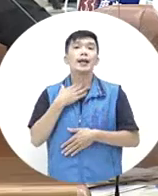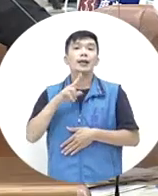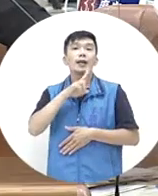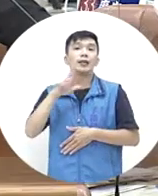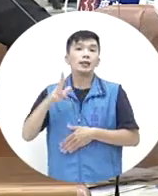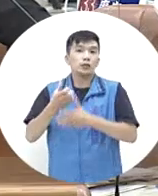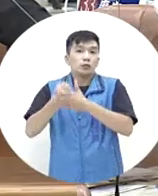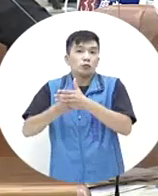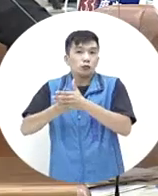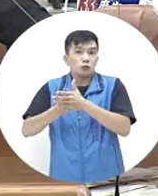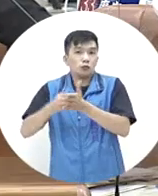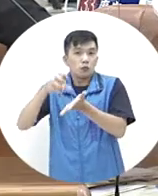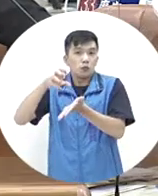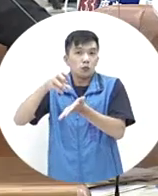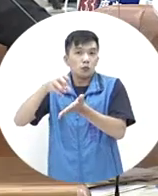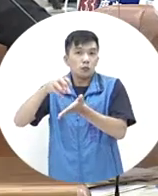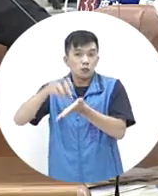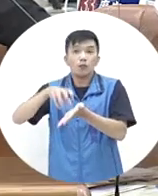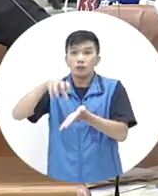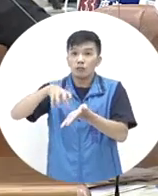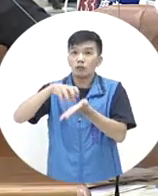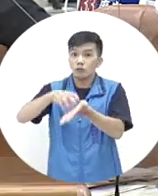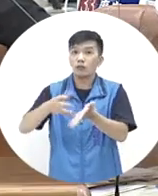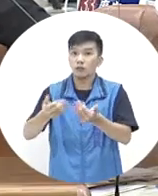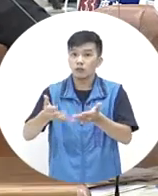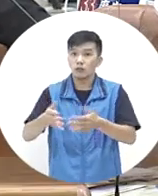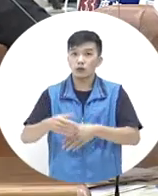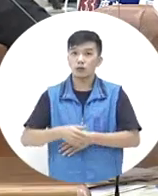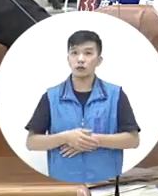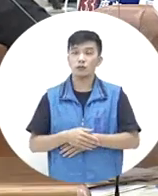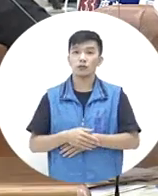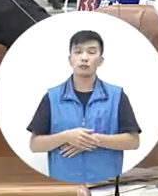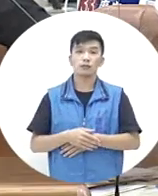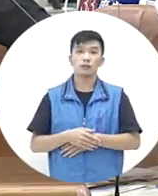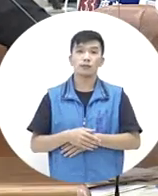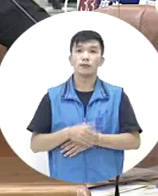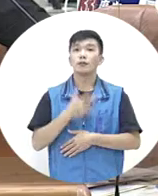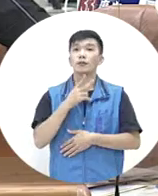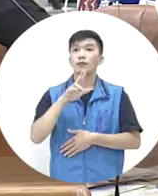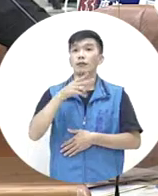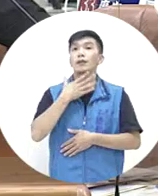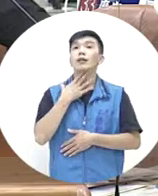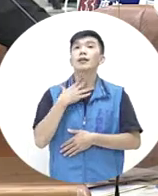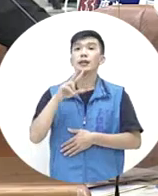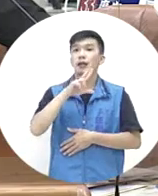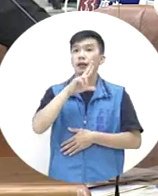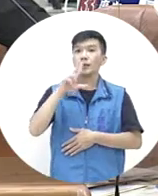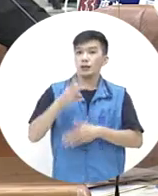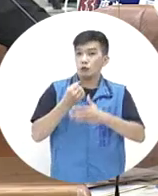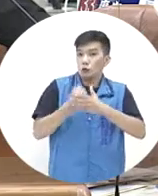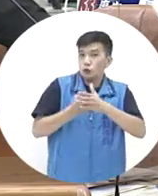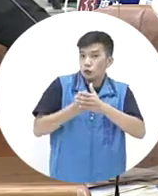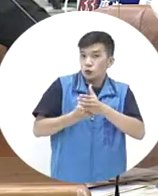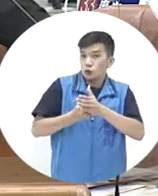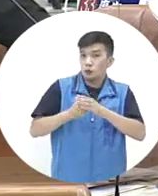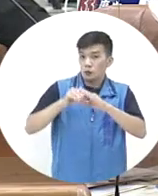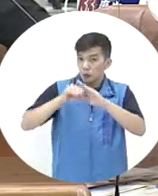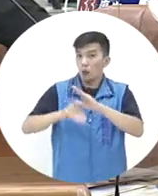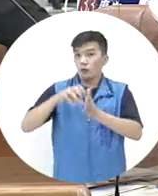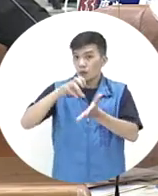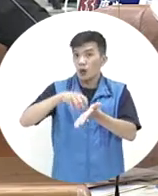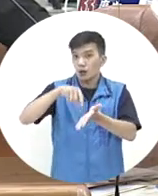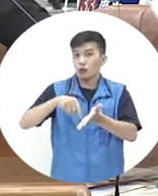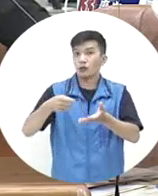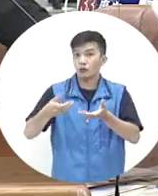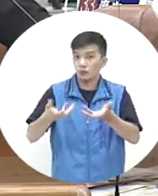吗？ 干式储存槽，其实核废料问题，我还是特别跟